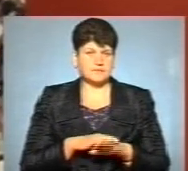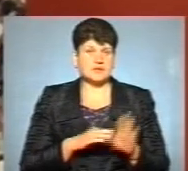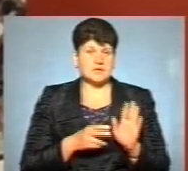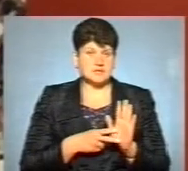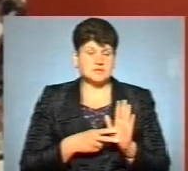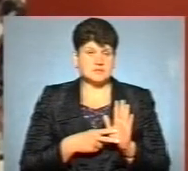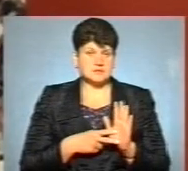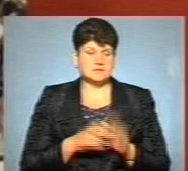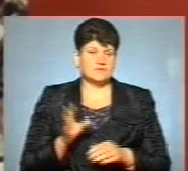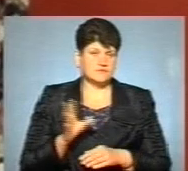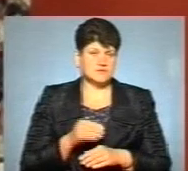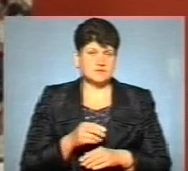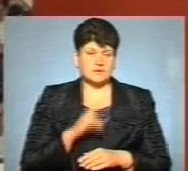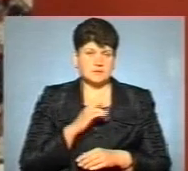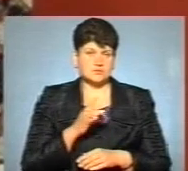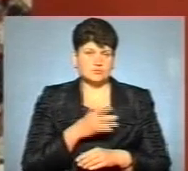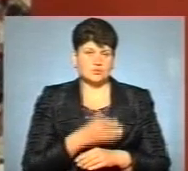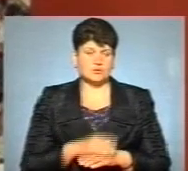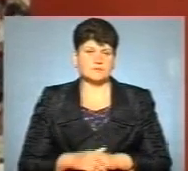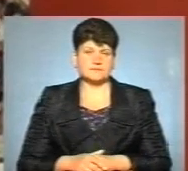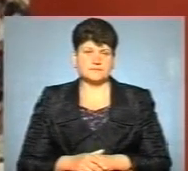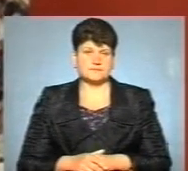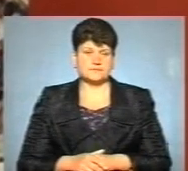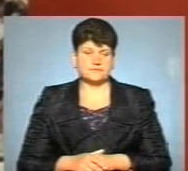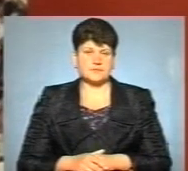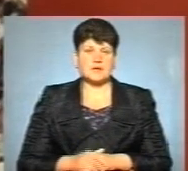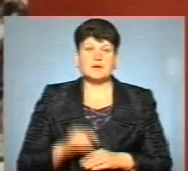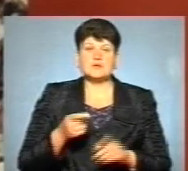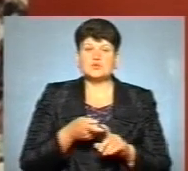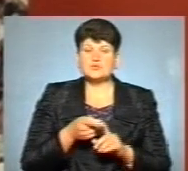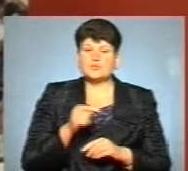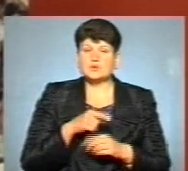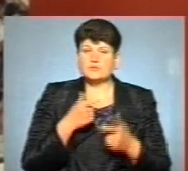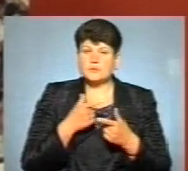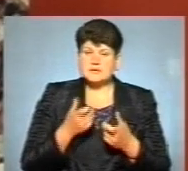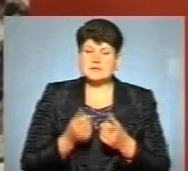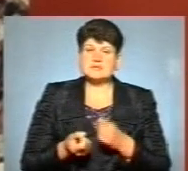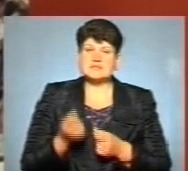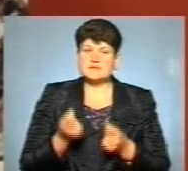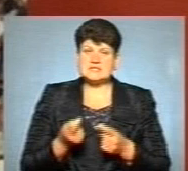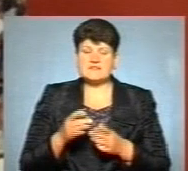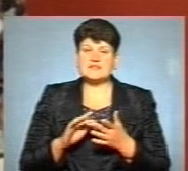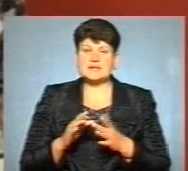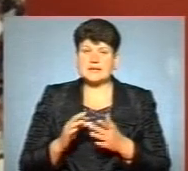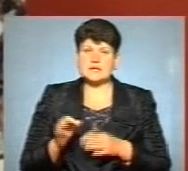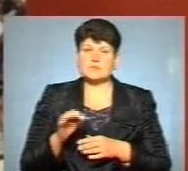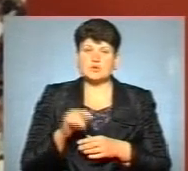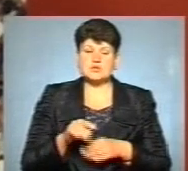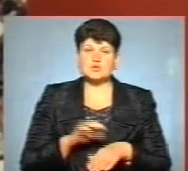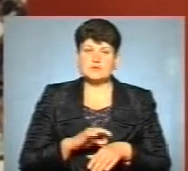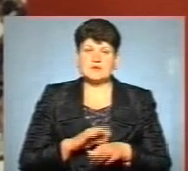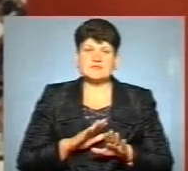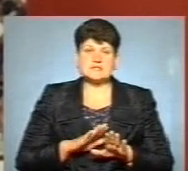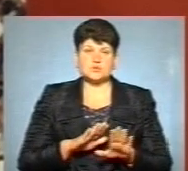якраз в Кременецькому районі. Стосовно інформації, яка зараз з'явилася в інтернеті про те, що захворів